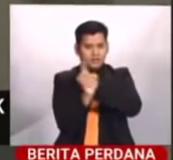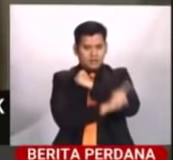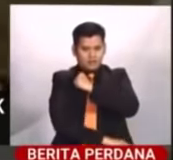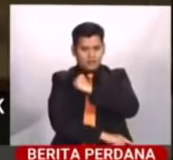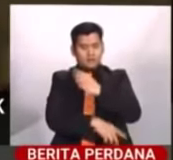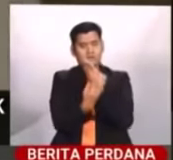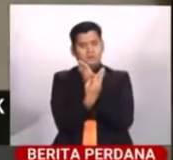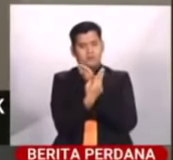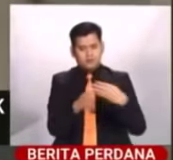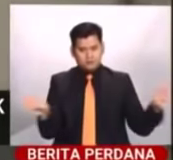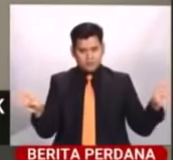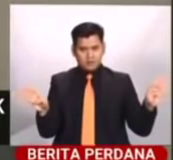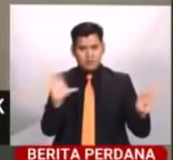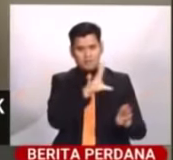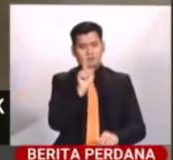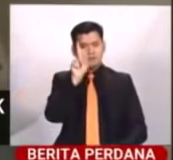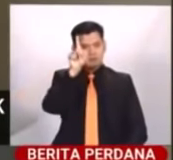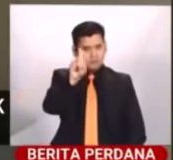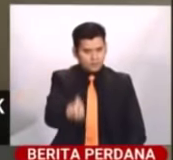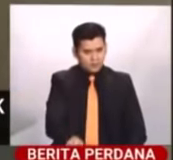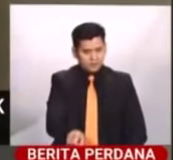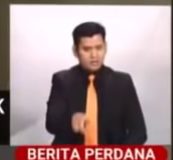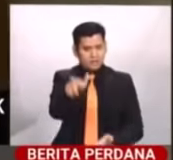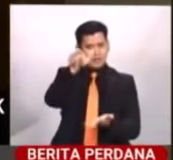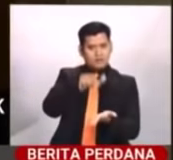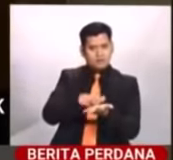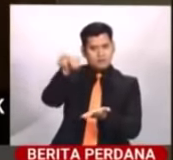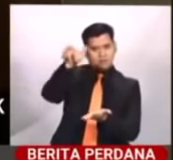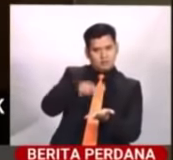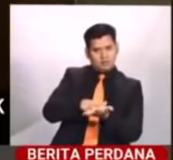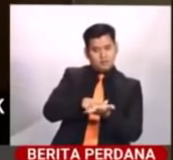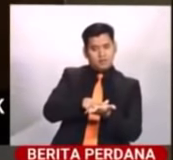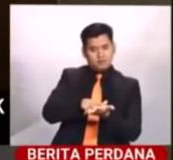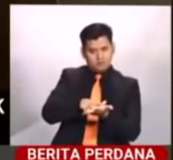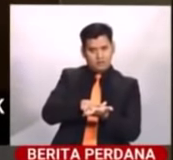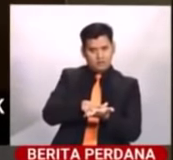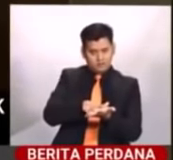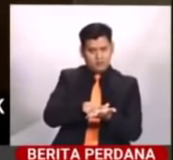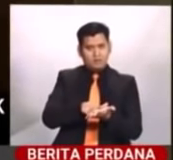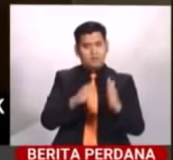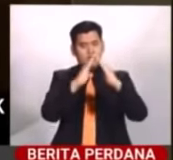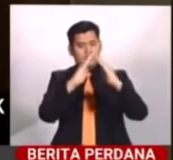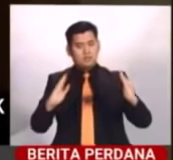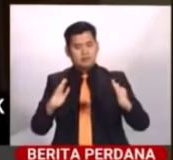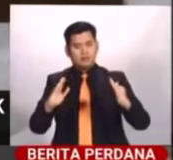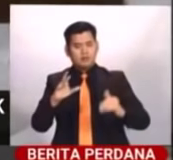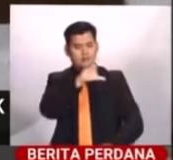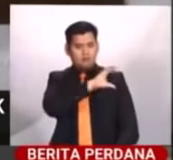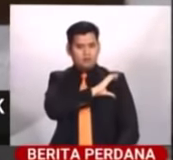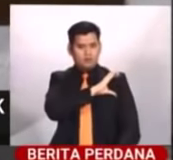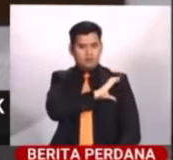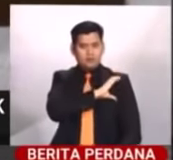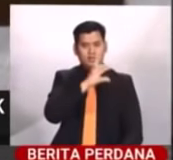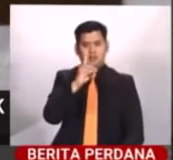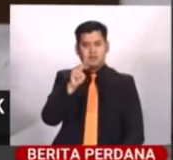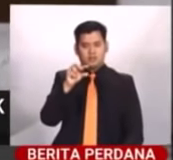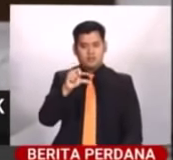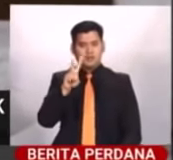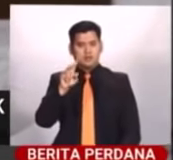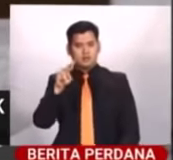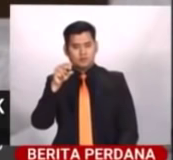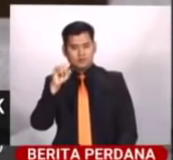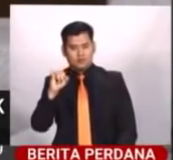penjamin selain perlu melaporkan diri seminggu sekali di Ibu Pejabat Polis Daerah Dang Wangi dan pasport diserah kepada